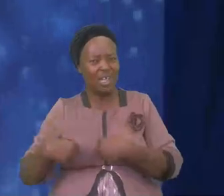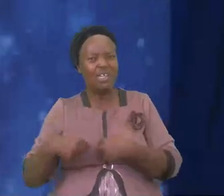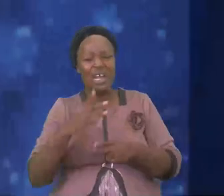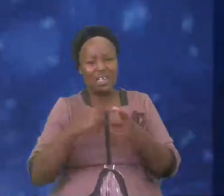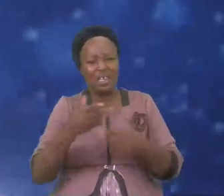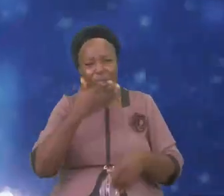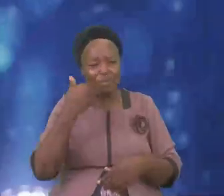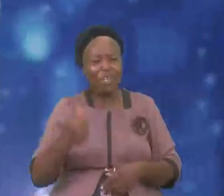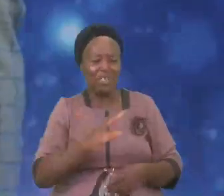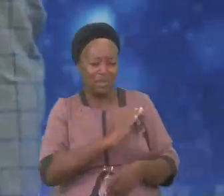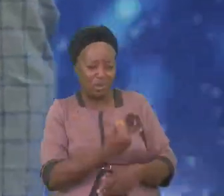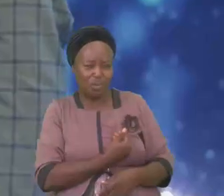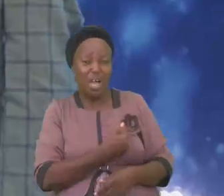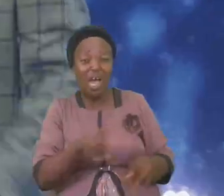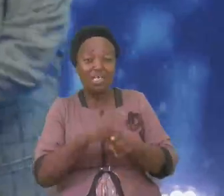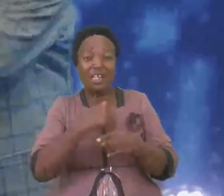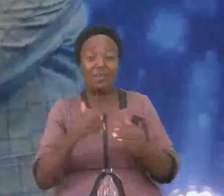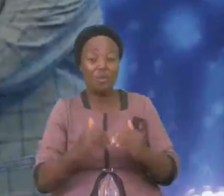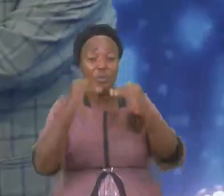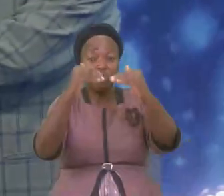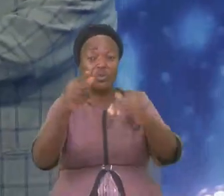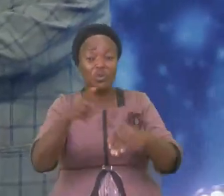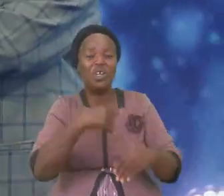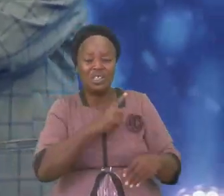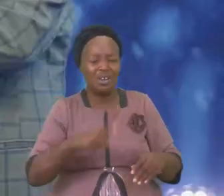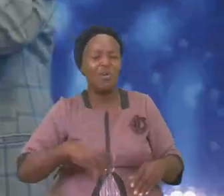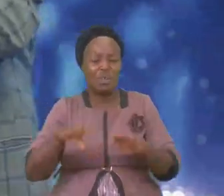Une meilleure âme. Une meilleure destinée.